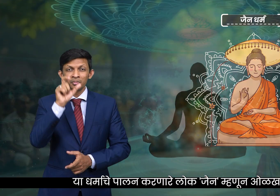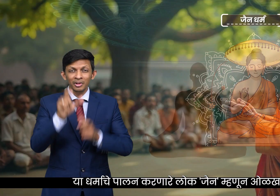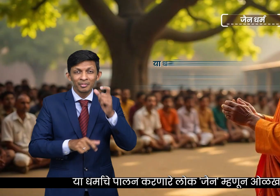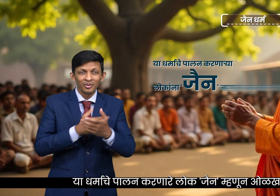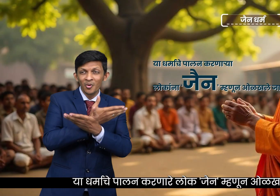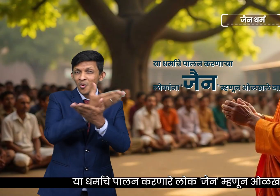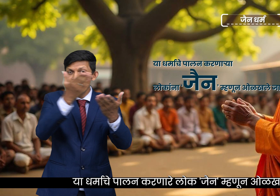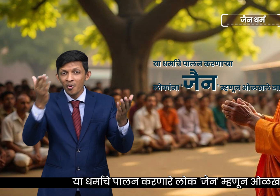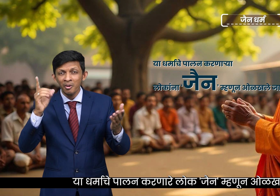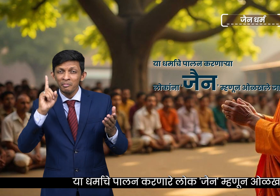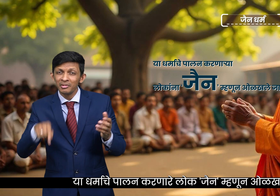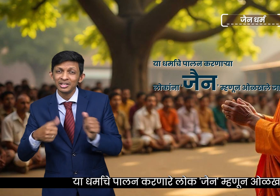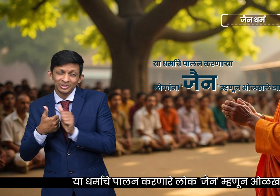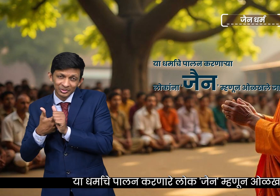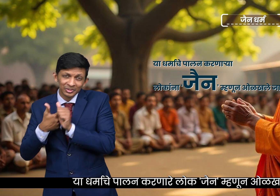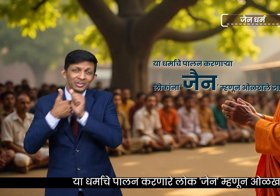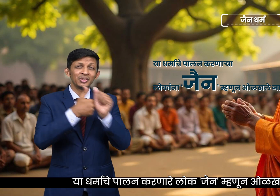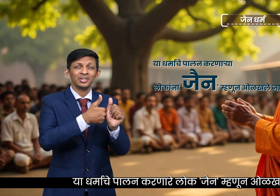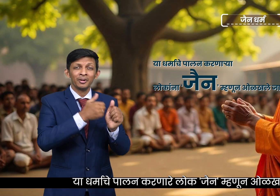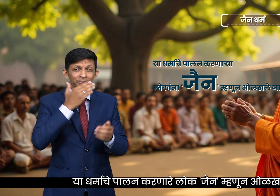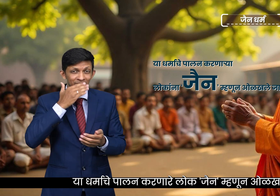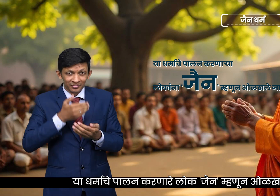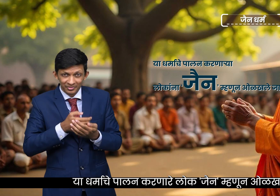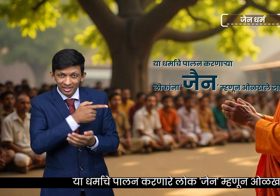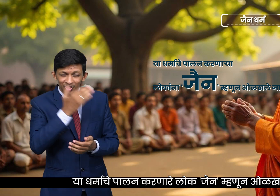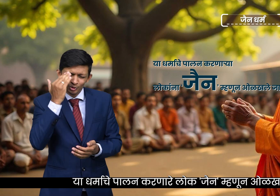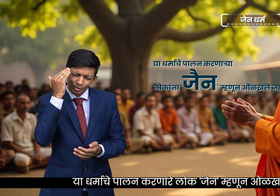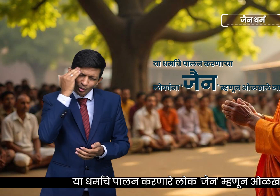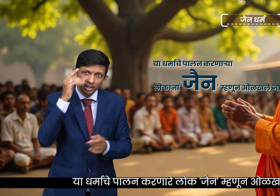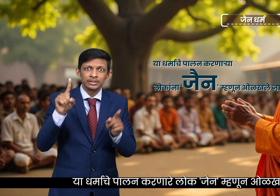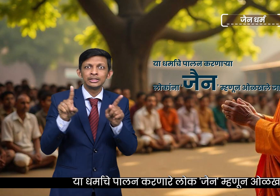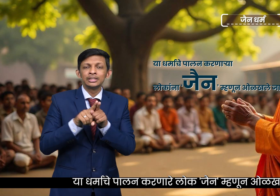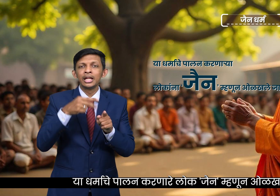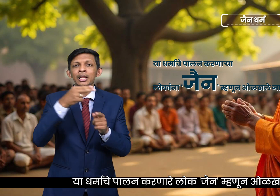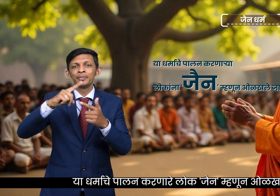या धर्माचे पालन करणारे लोक जैन म्हणून ओळखले जातात.